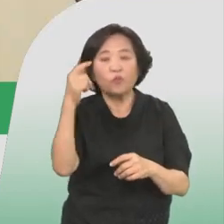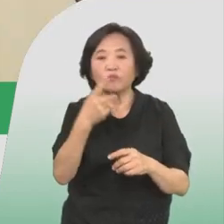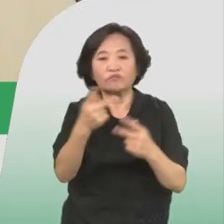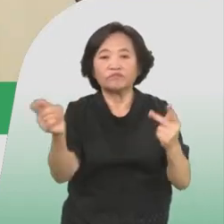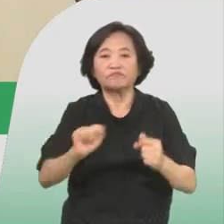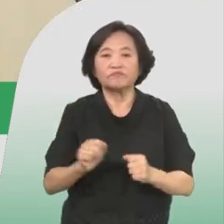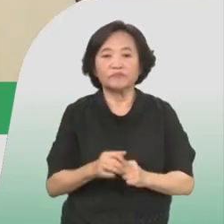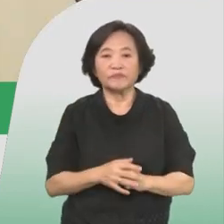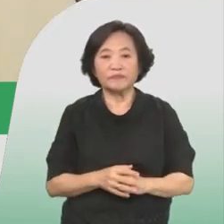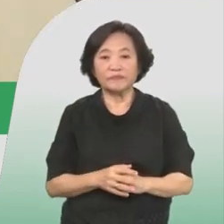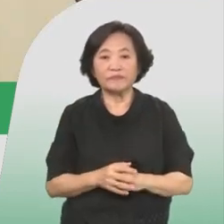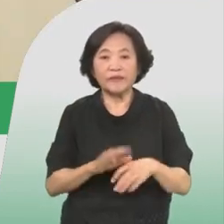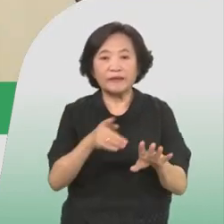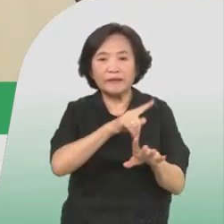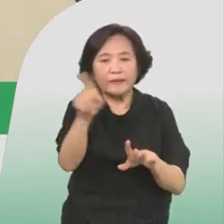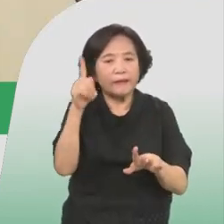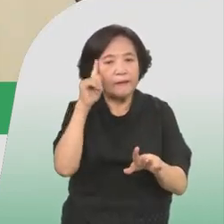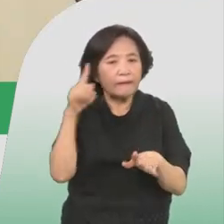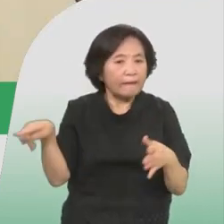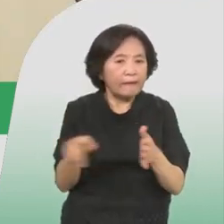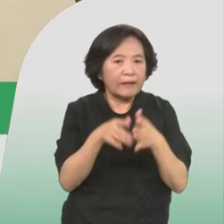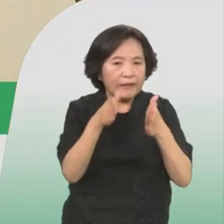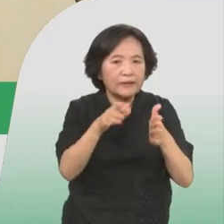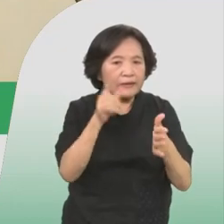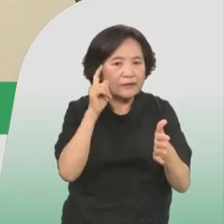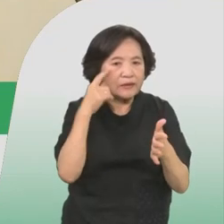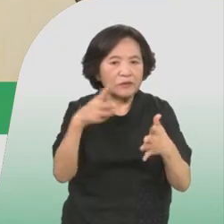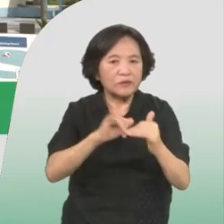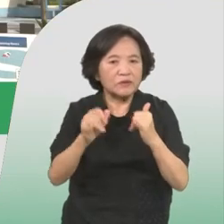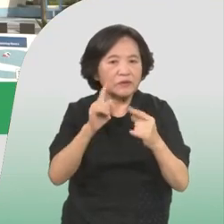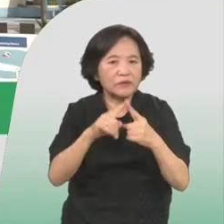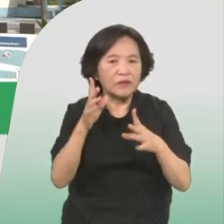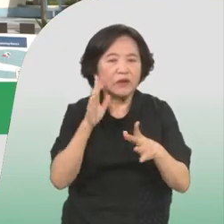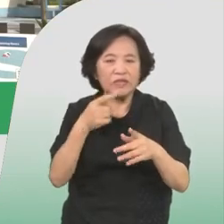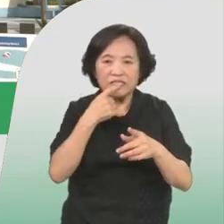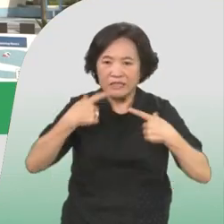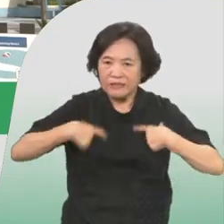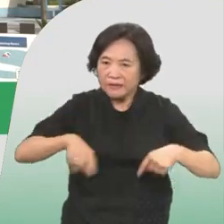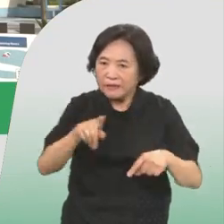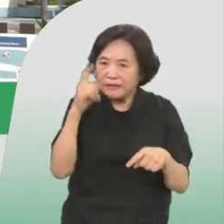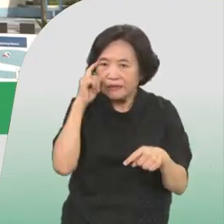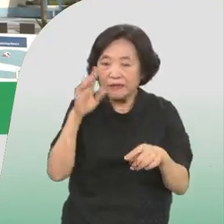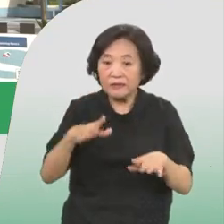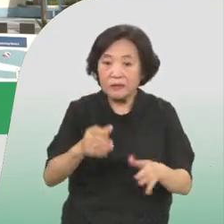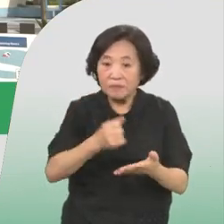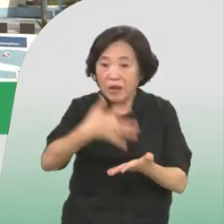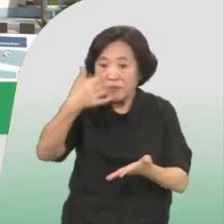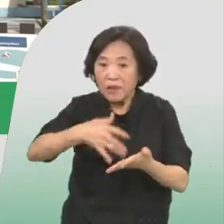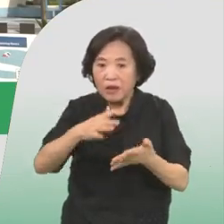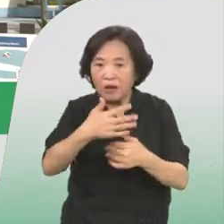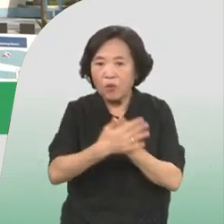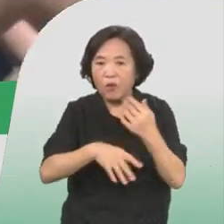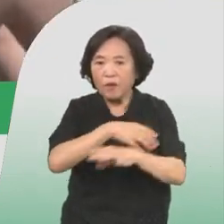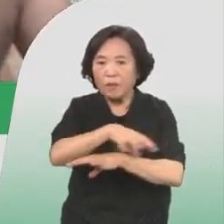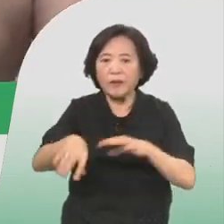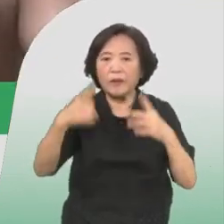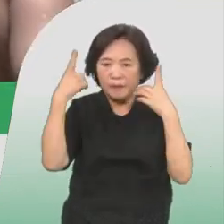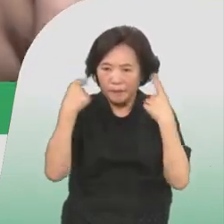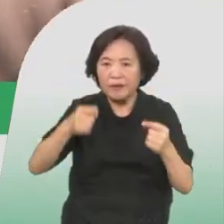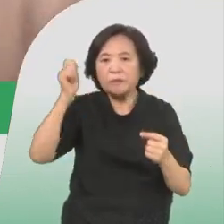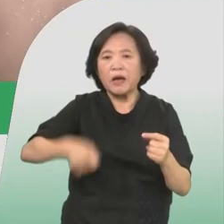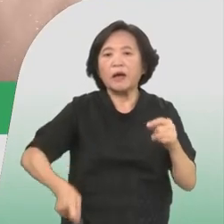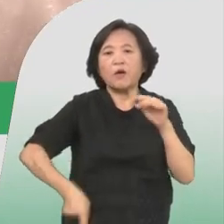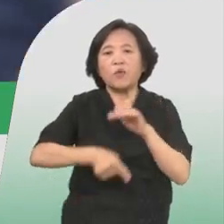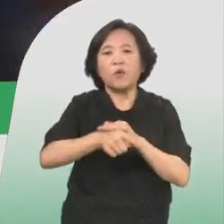宿。 不过，双赢关系，米利湾土家村的菜地居民也系历史上因为。美丽湾建物的返聘发现租金判定违